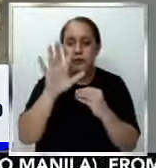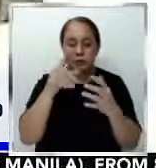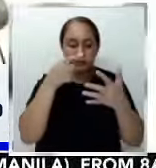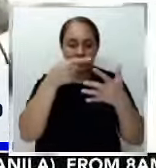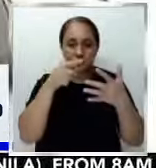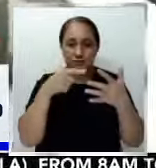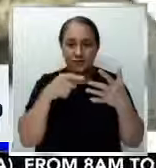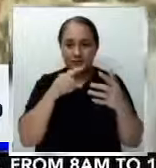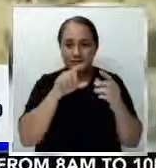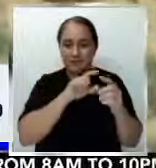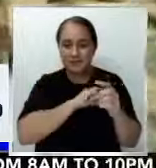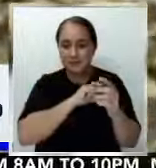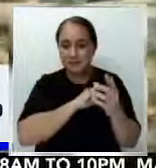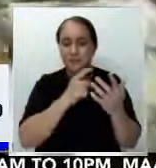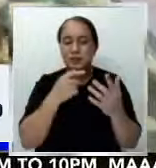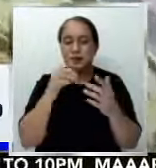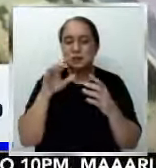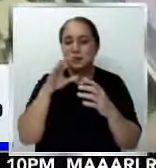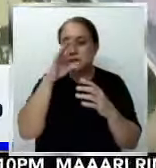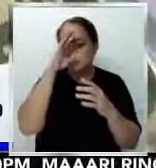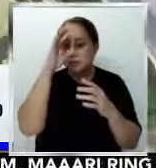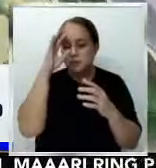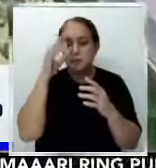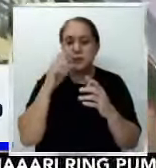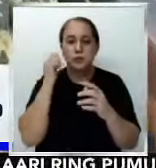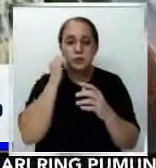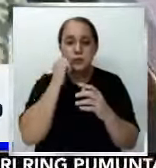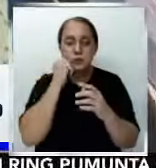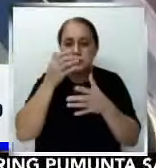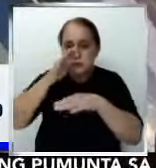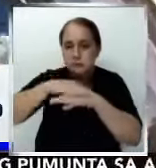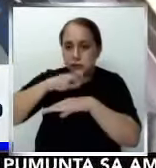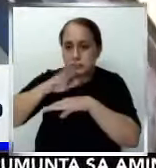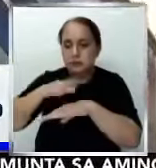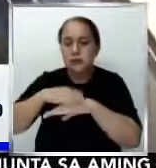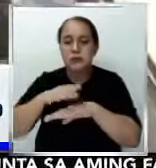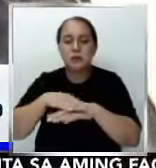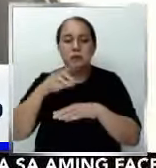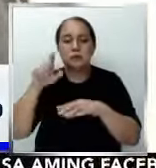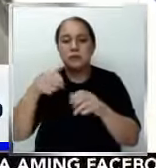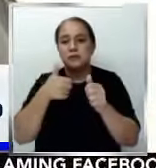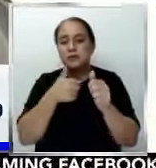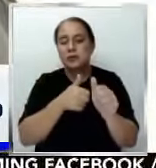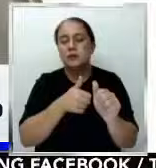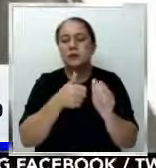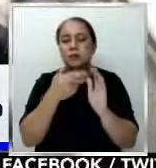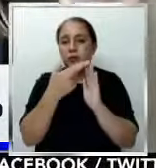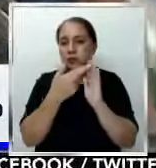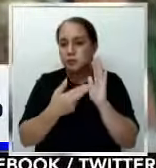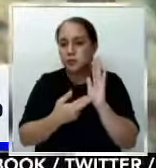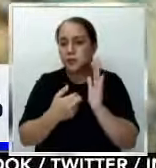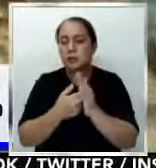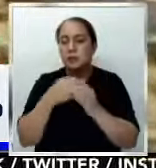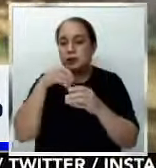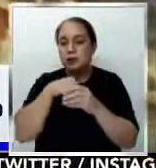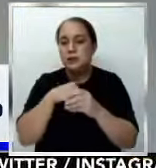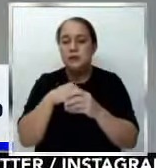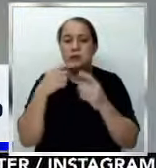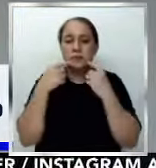Cavite. Pero mas dadalas daw ang paninita para masigurong nasusunod ang protocol, lalo na sa loob ng mga pampublikong